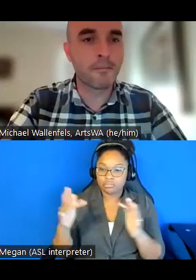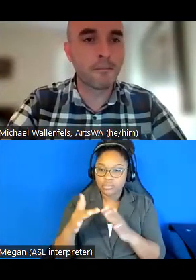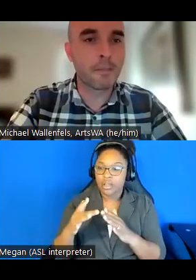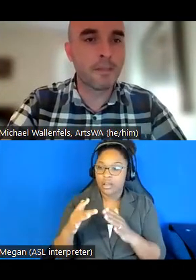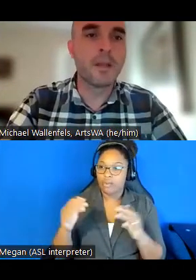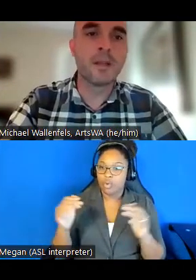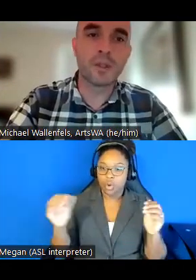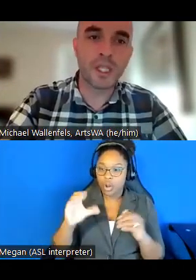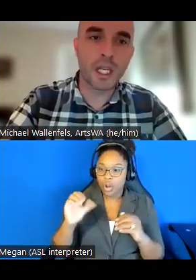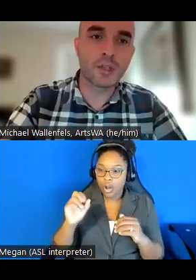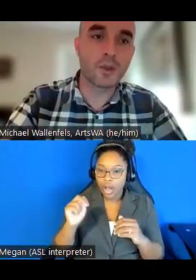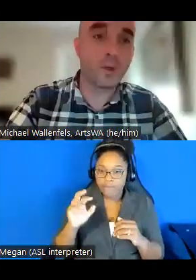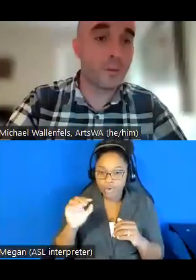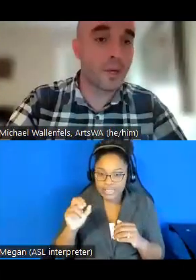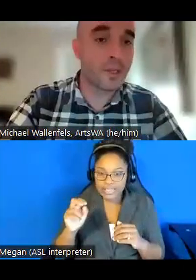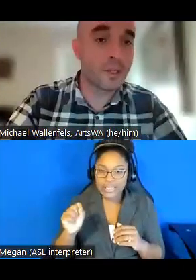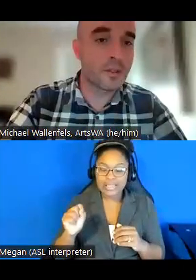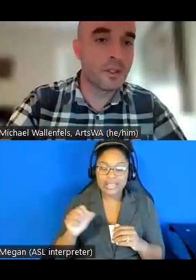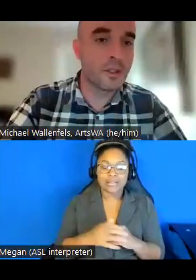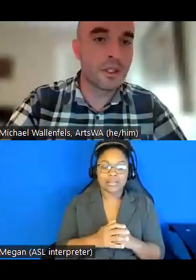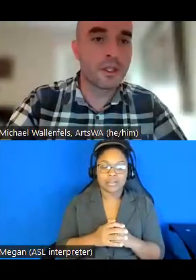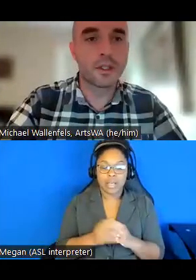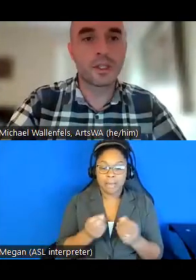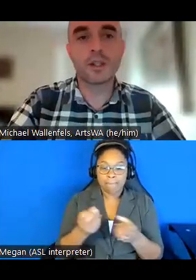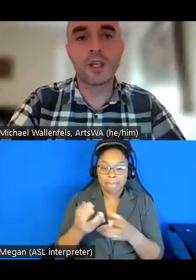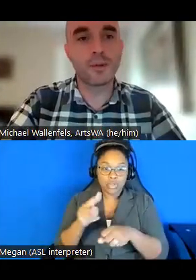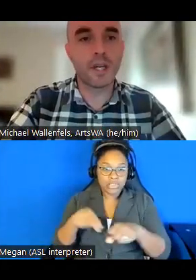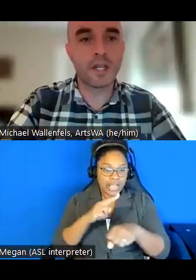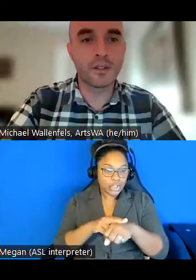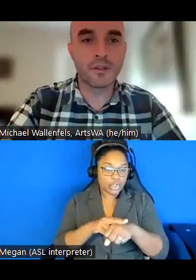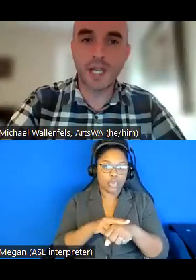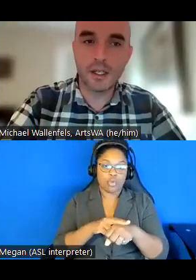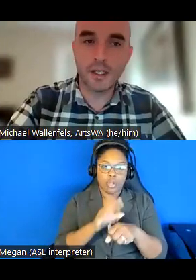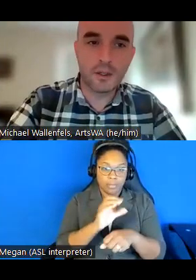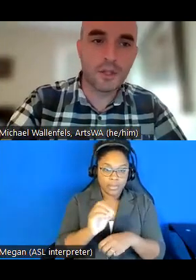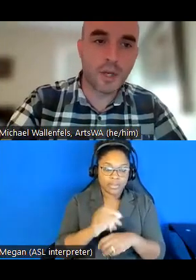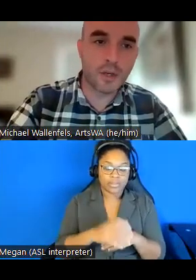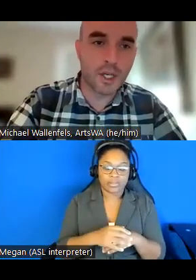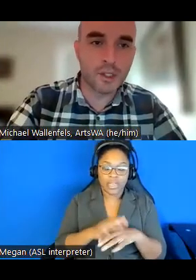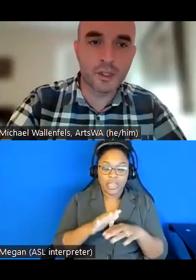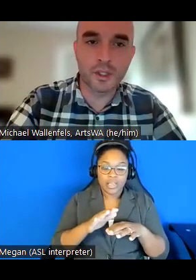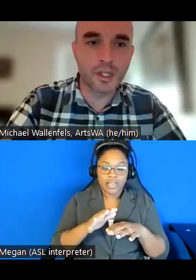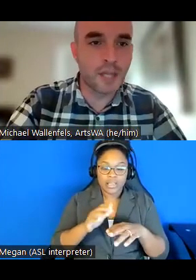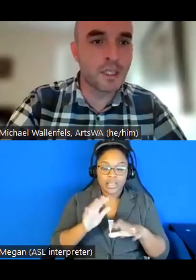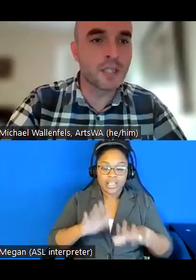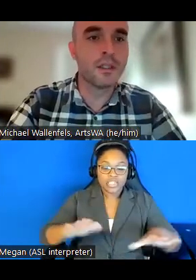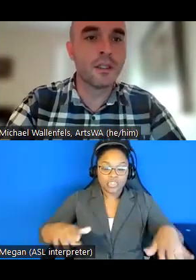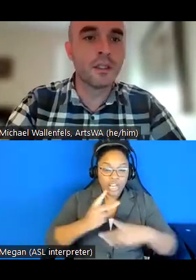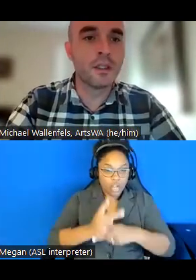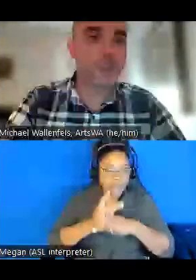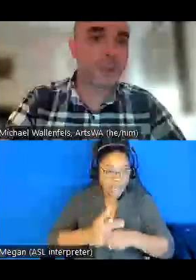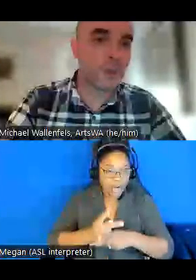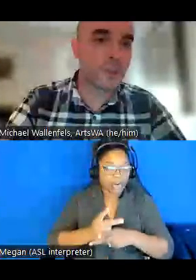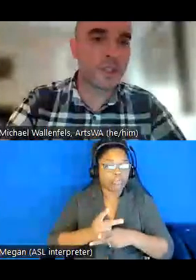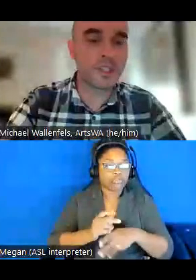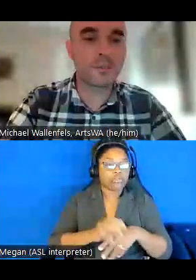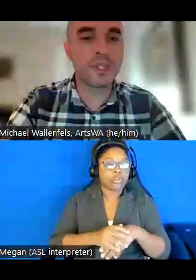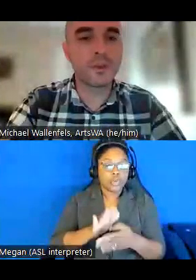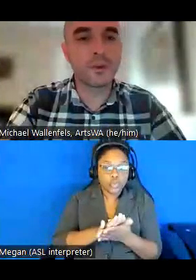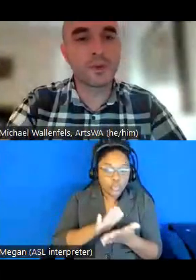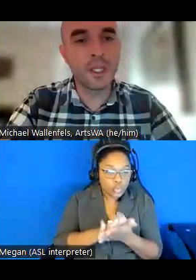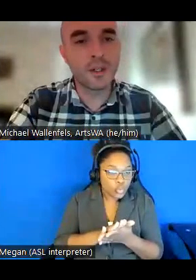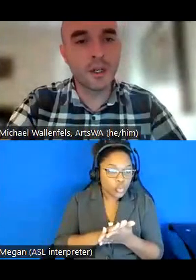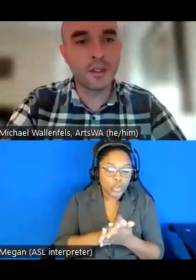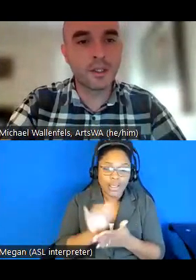그다음에 트레이드나 쇼나 아니면 전시회 또는 전문적으로 독점적인 컨벤션 회의 또는 정상회의 이런 경우